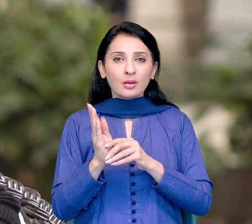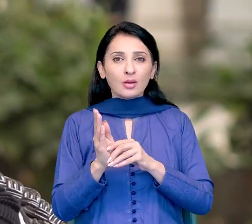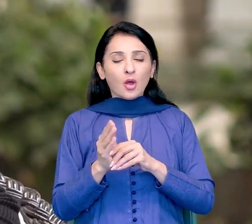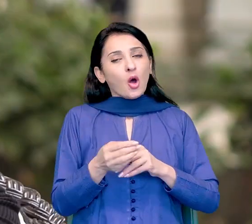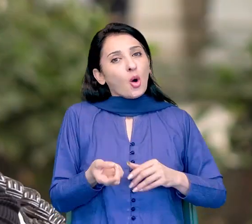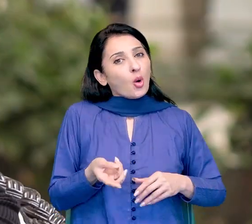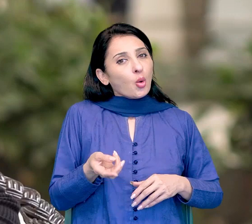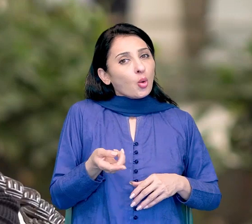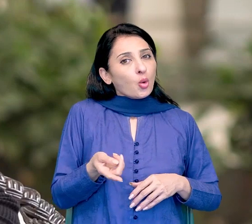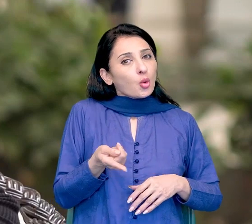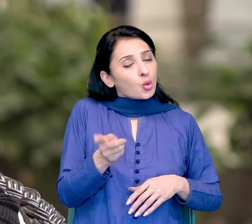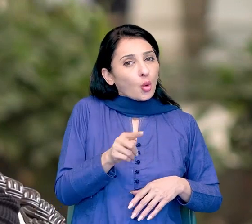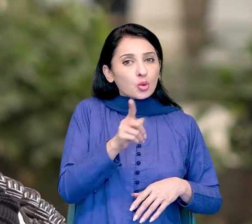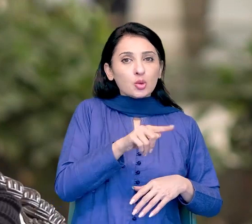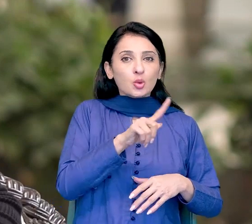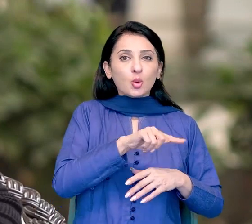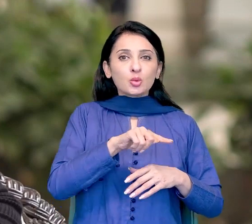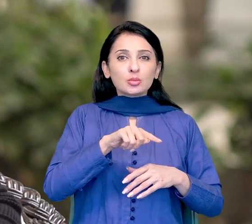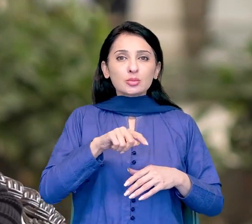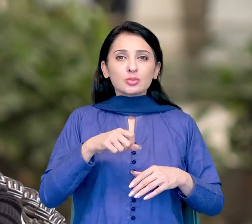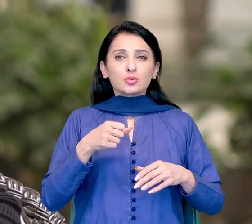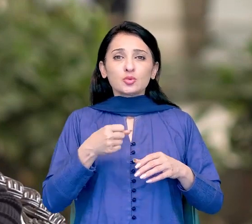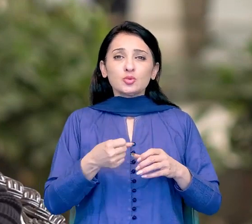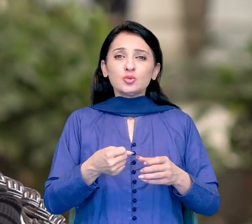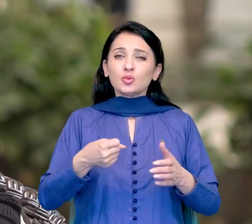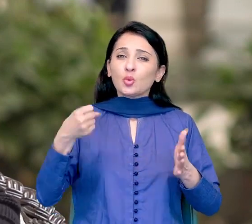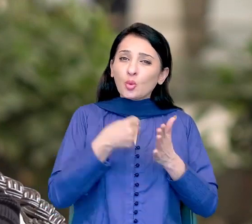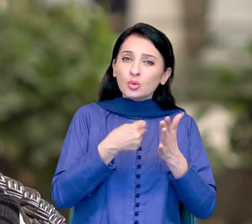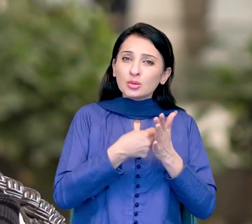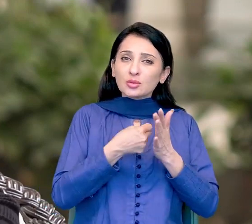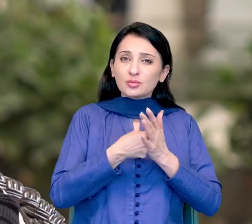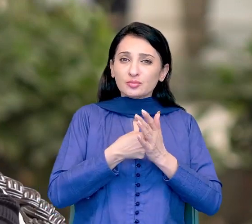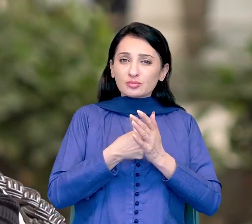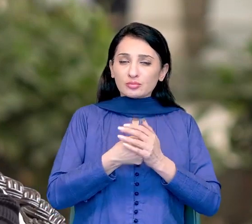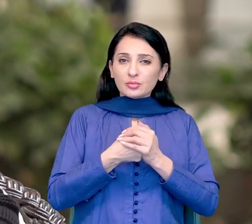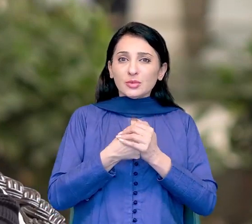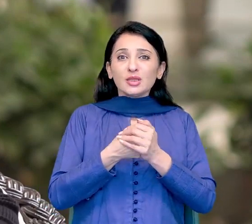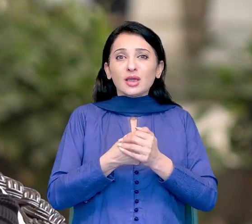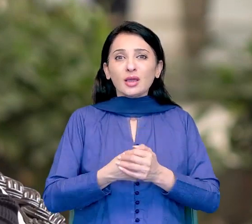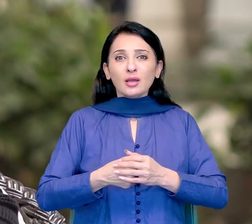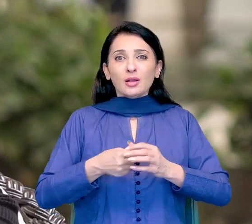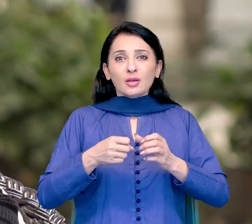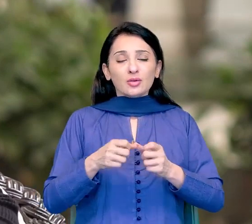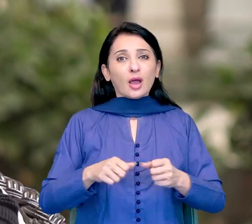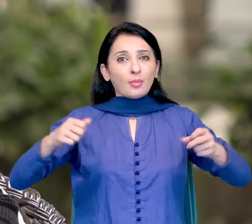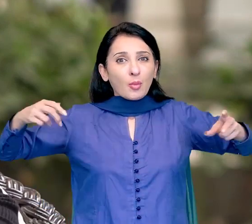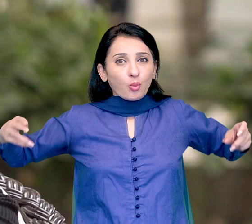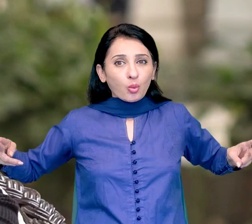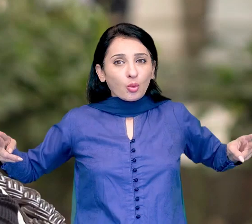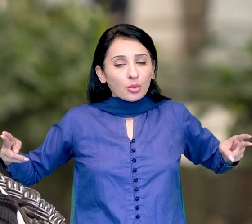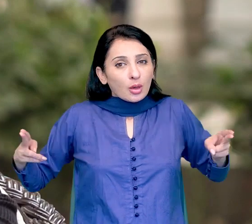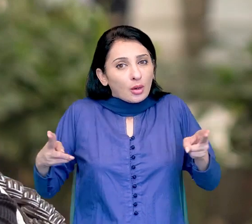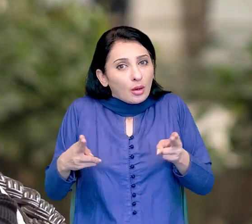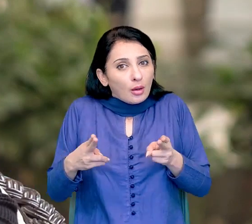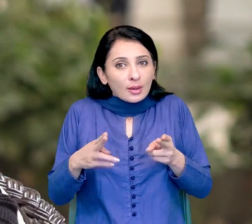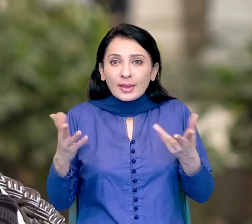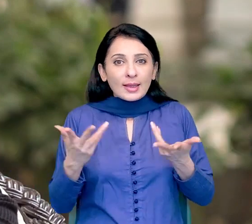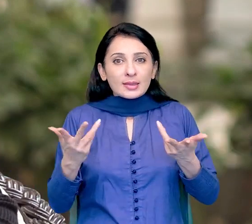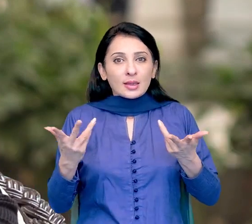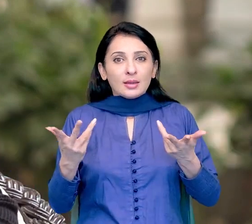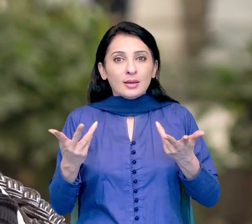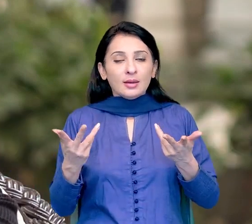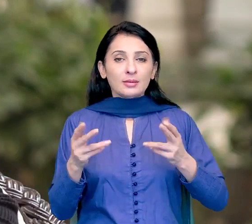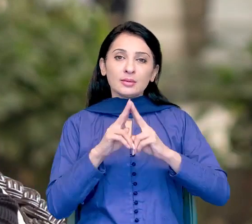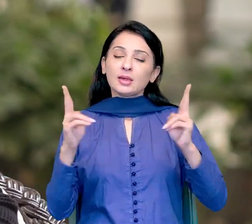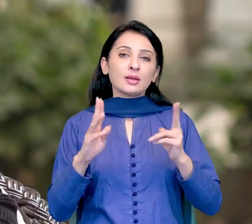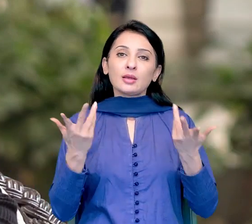روزمرہ زندگی میں اس اسٹرگل میں ہوتے ہیں کہ اپنا ویٹ کس طرح کنٹرول کیا جائے، بڑھنے سے کیسے روکا جائے، لوز کیسے کیا